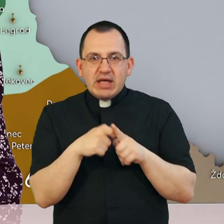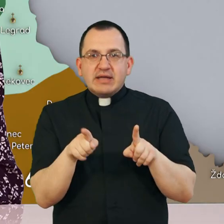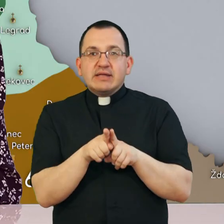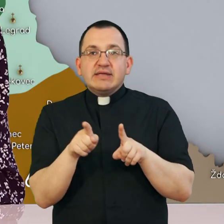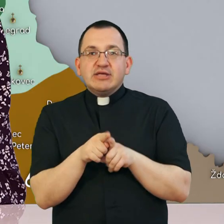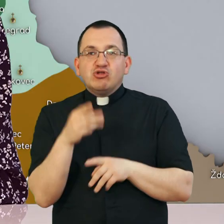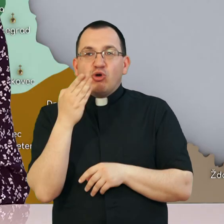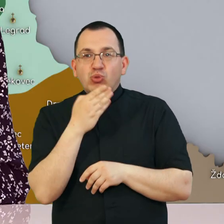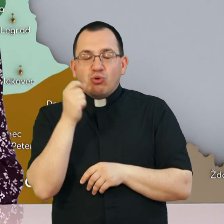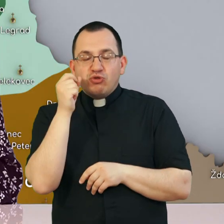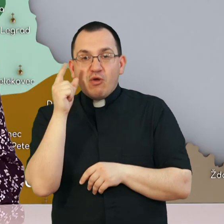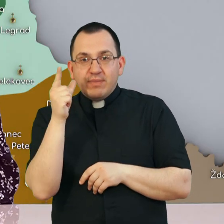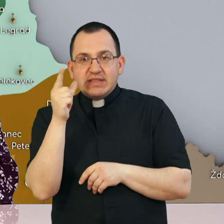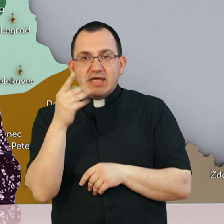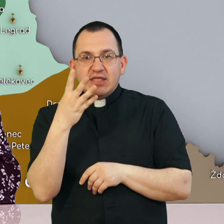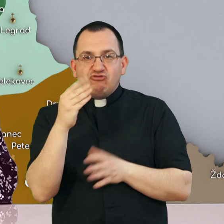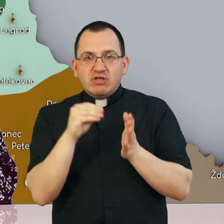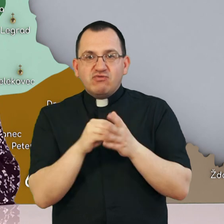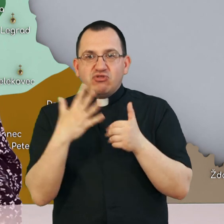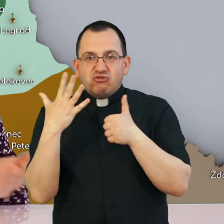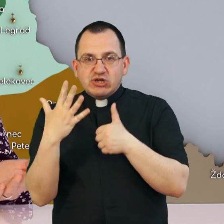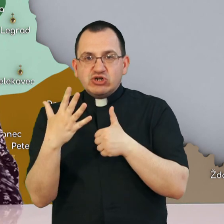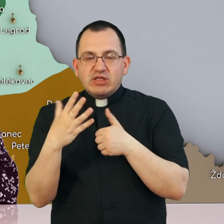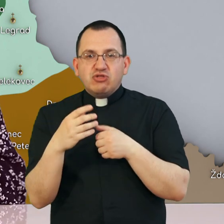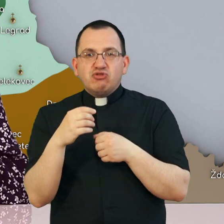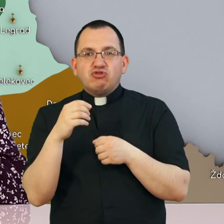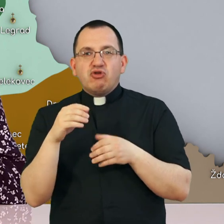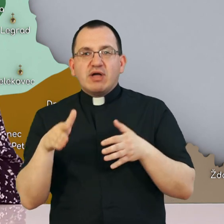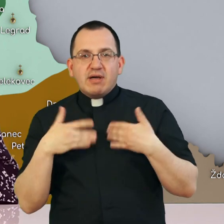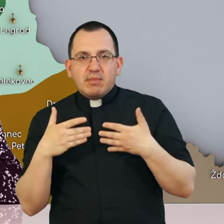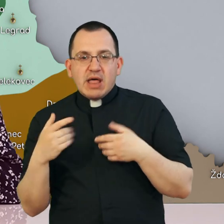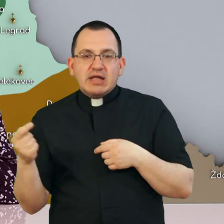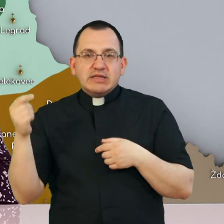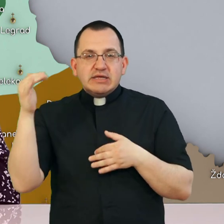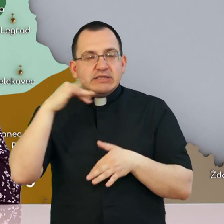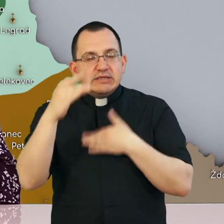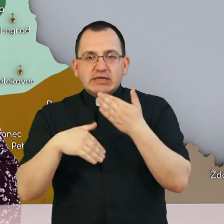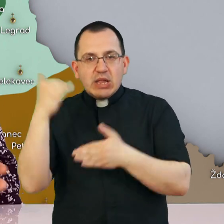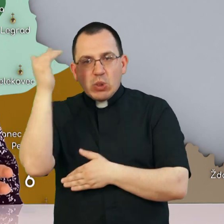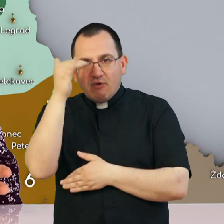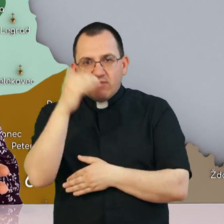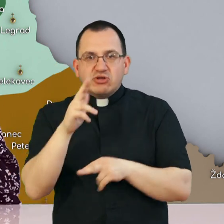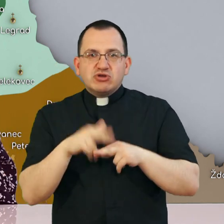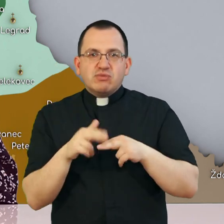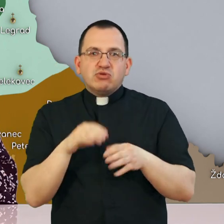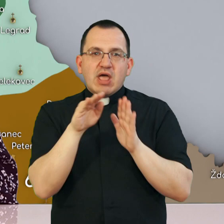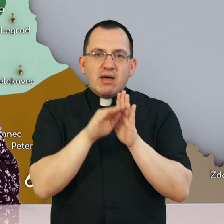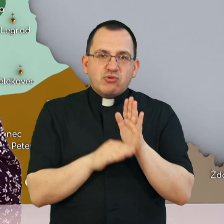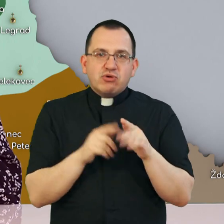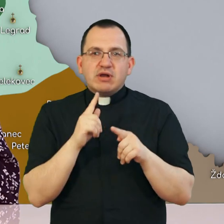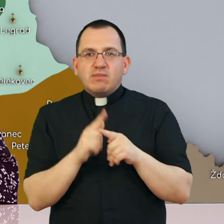za mlade Varaždinske biskupije 4. lipnja, koje uključuje cijelovečernji duhovni program sa svetom misom